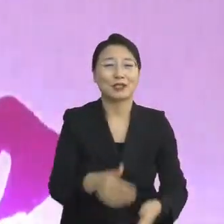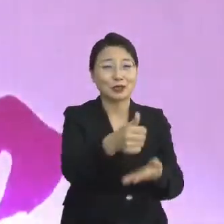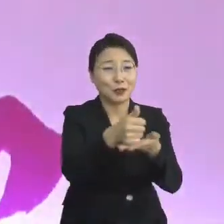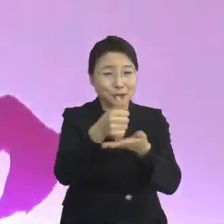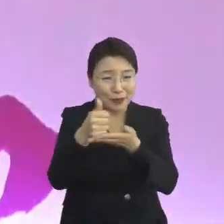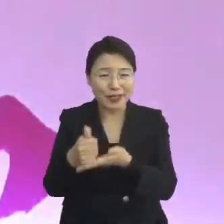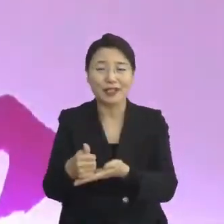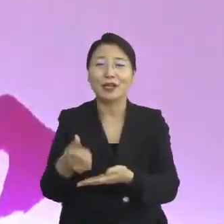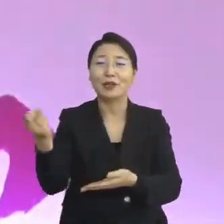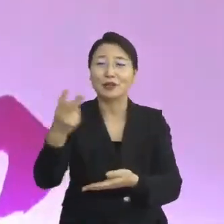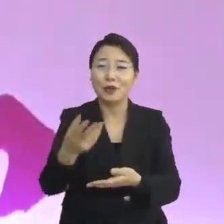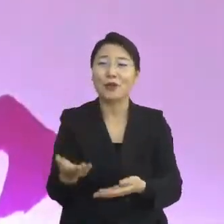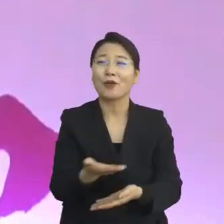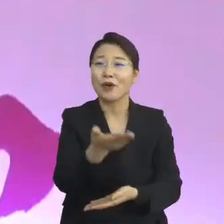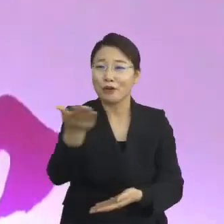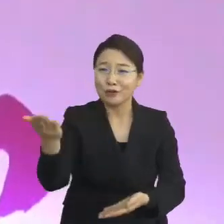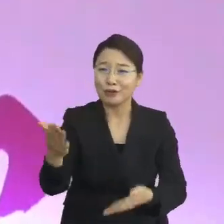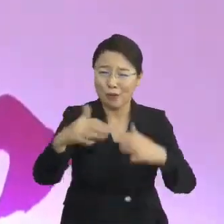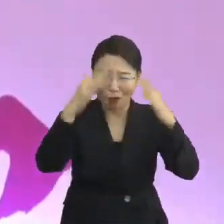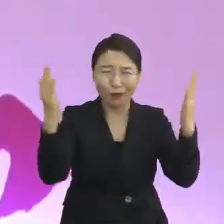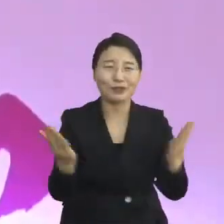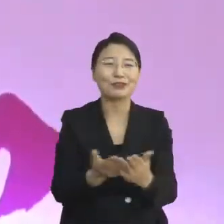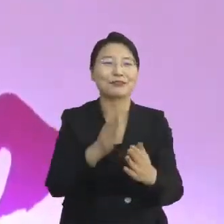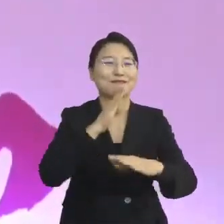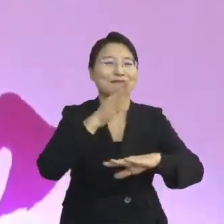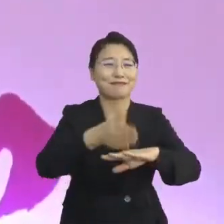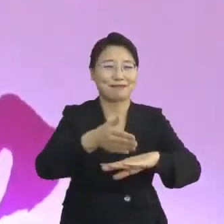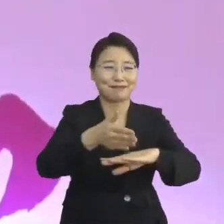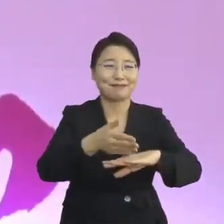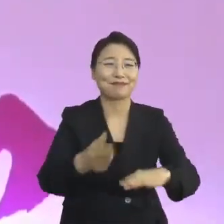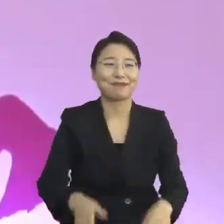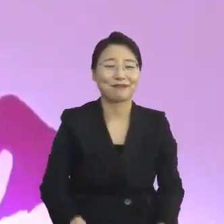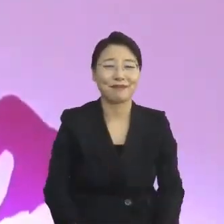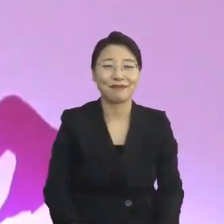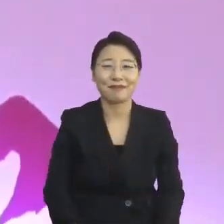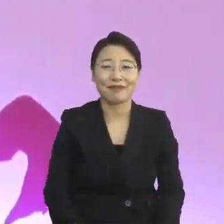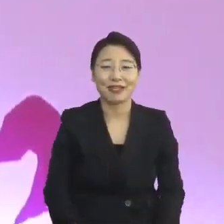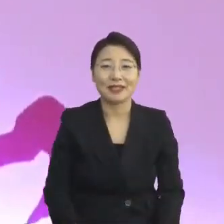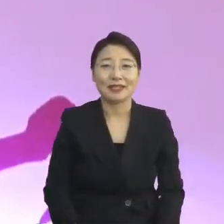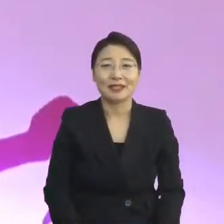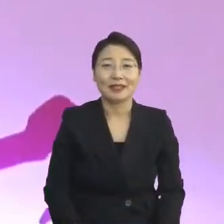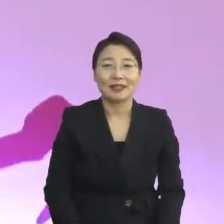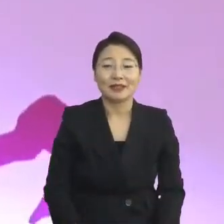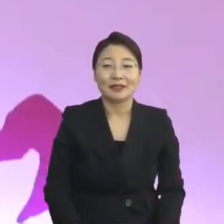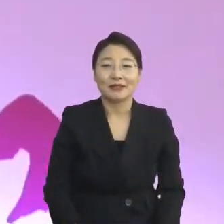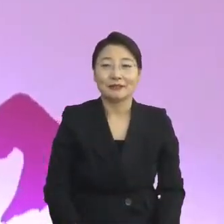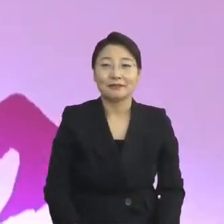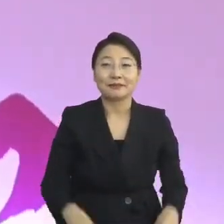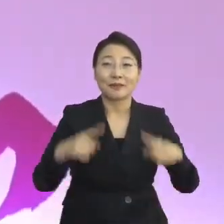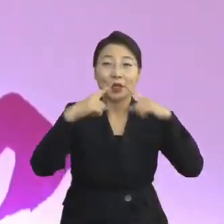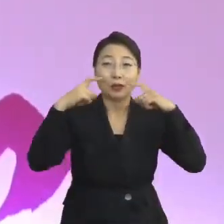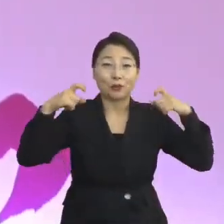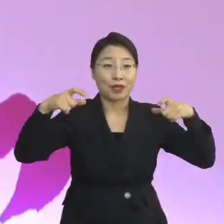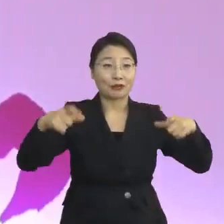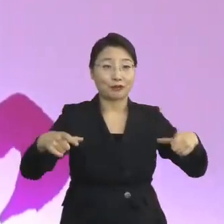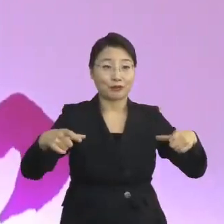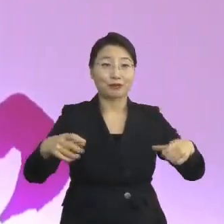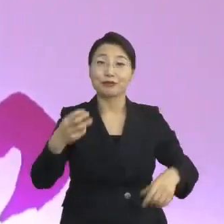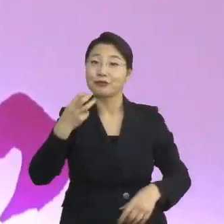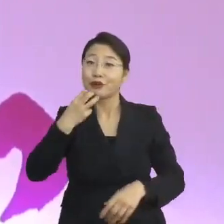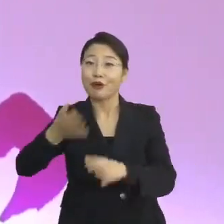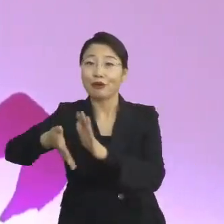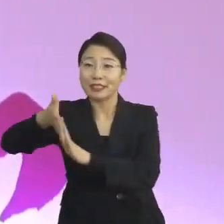국민 여러분께 깊은 감사의 말씀을 드리겠습니다. 우리 동대문구는